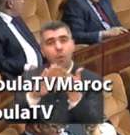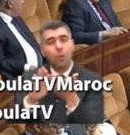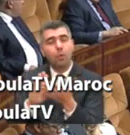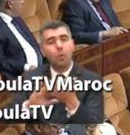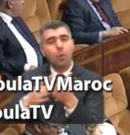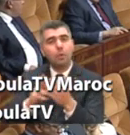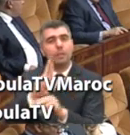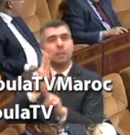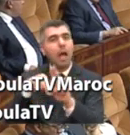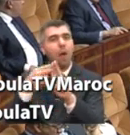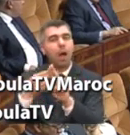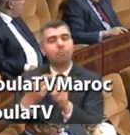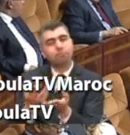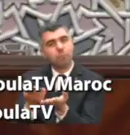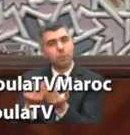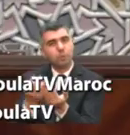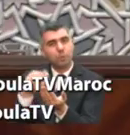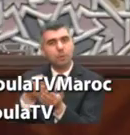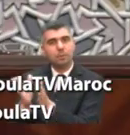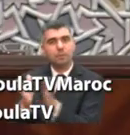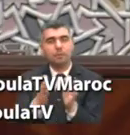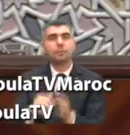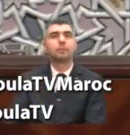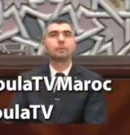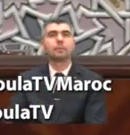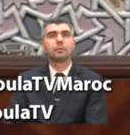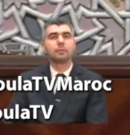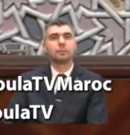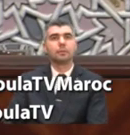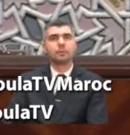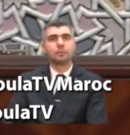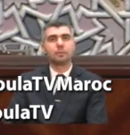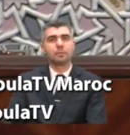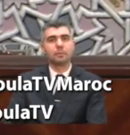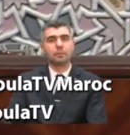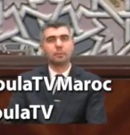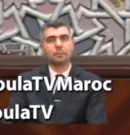سيد الوزير؟ كلمة لكم سيد الوزير للجواب، تفضلوا.